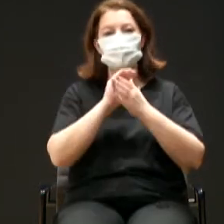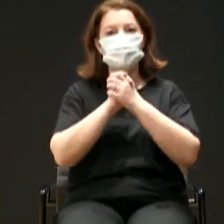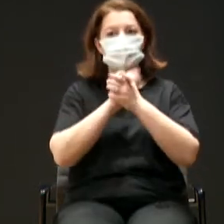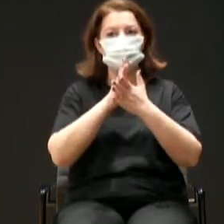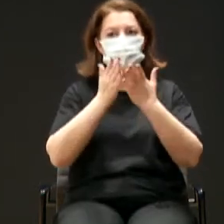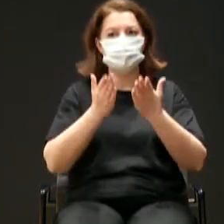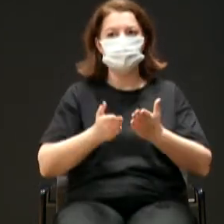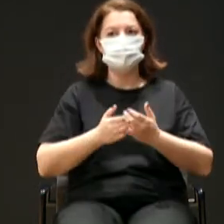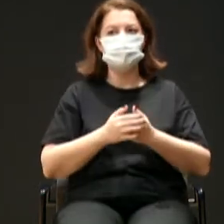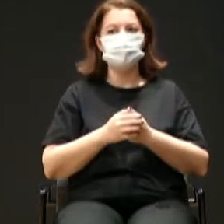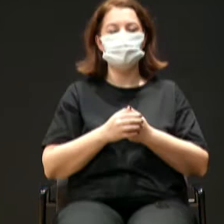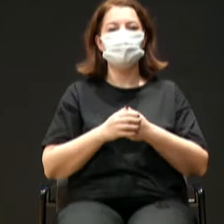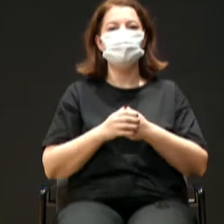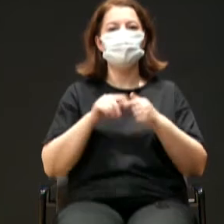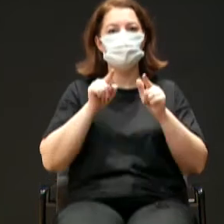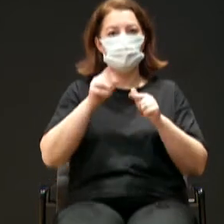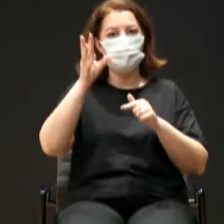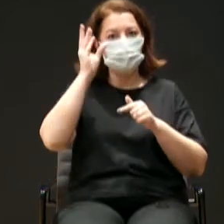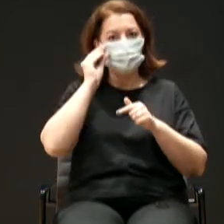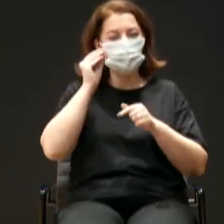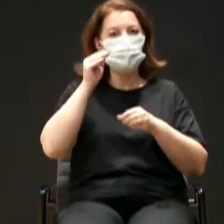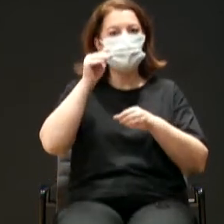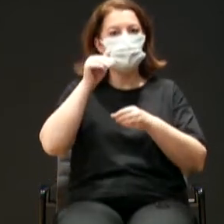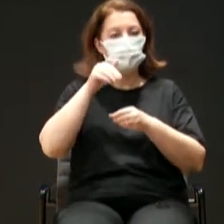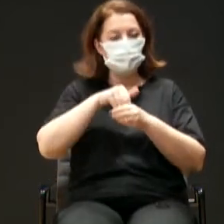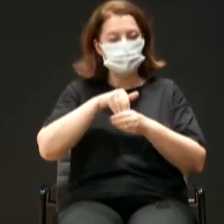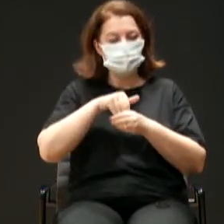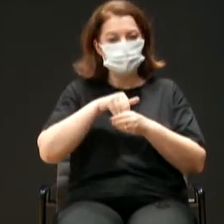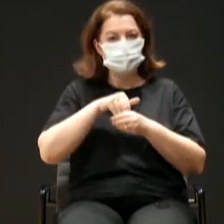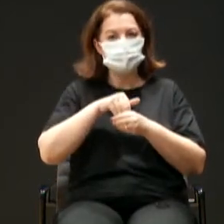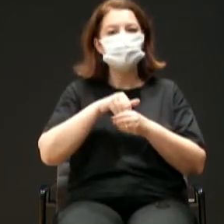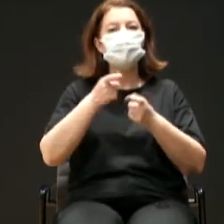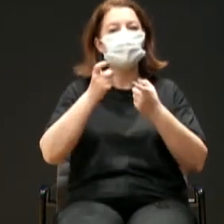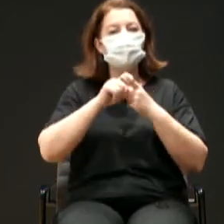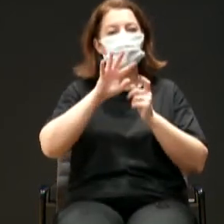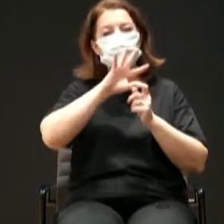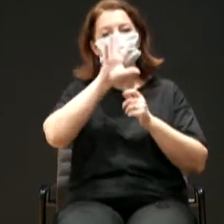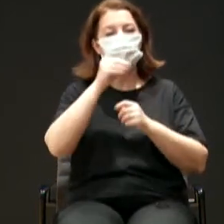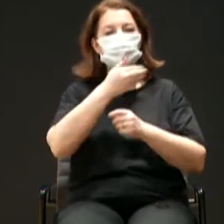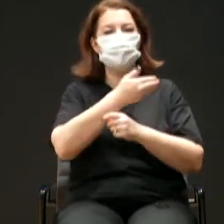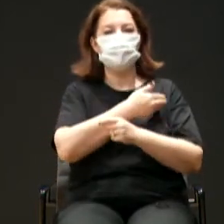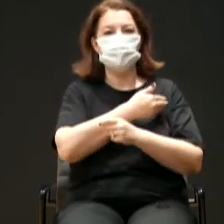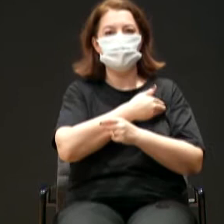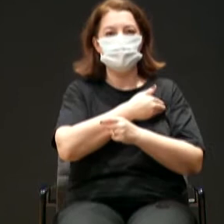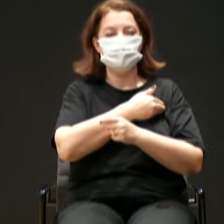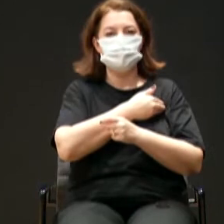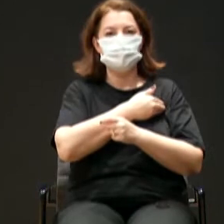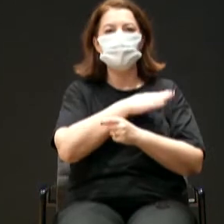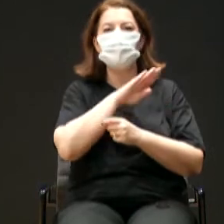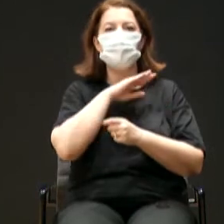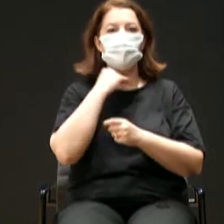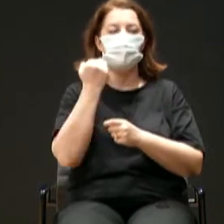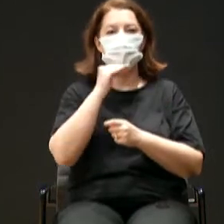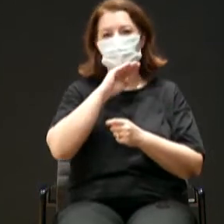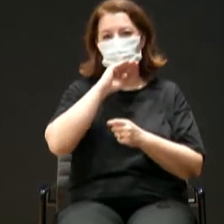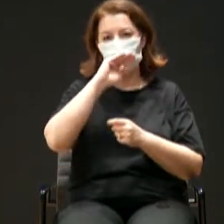kutlayacağız. Bu anlamda meclisimizin ve bütün vatandaşlarımızın Kurban